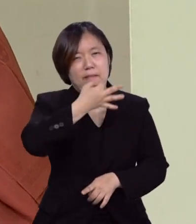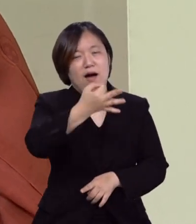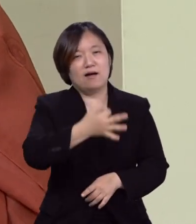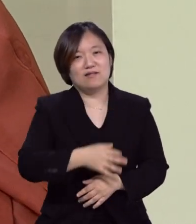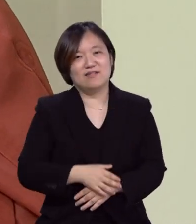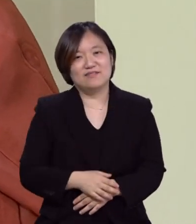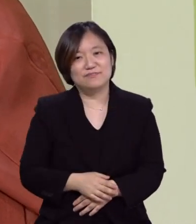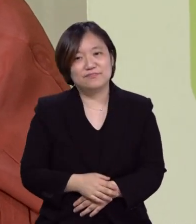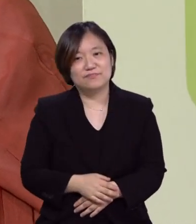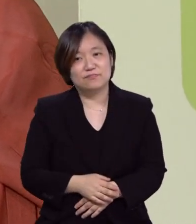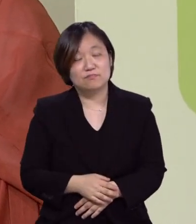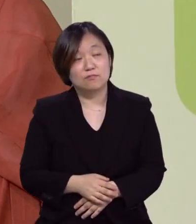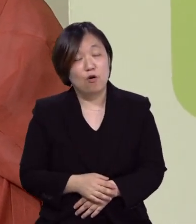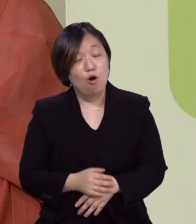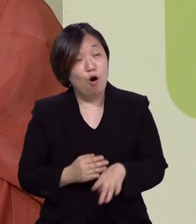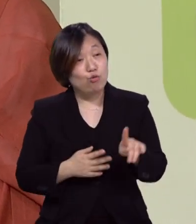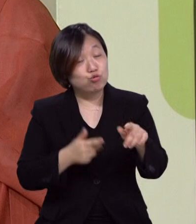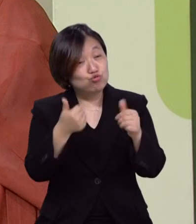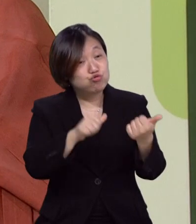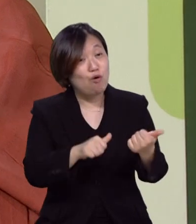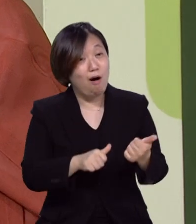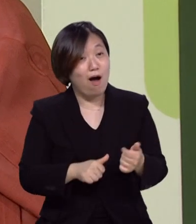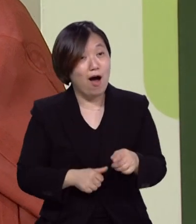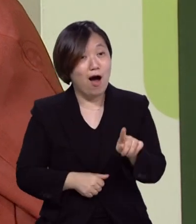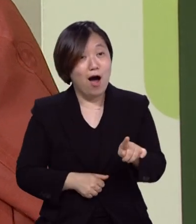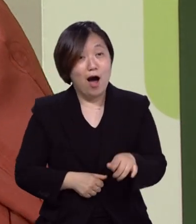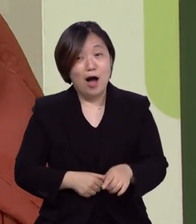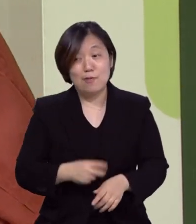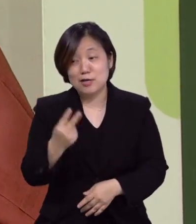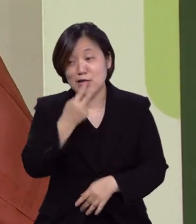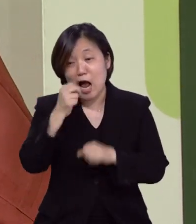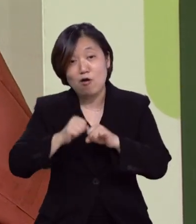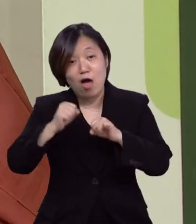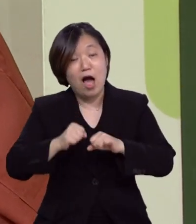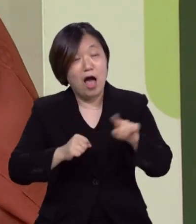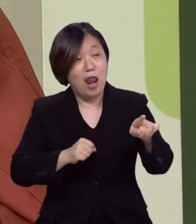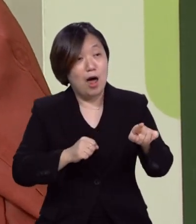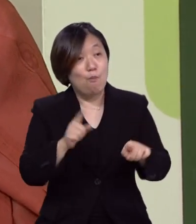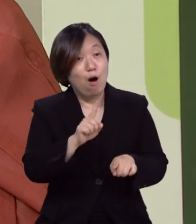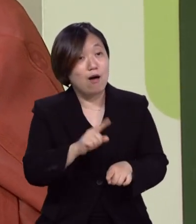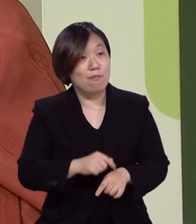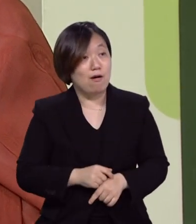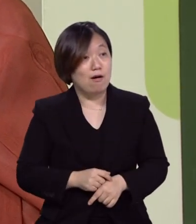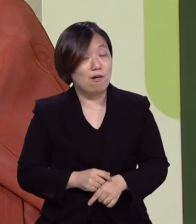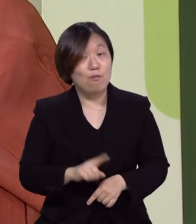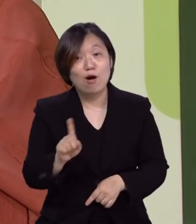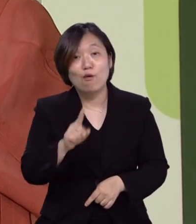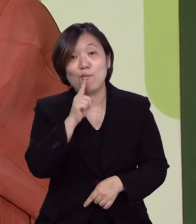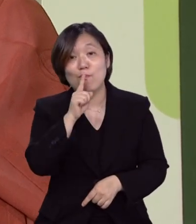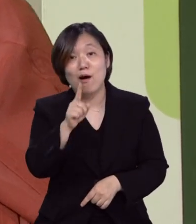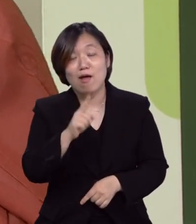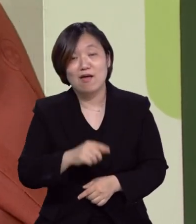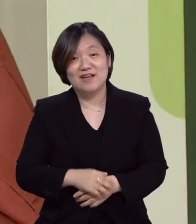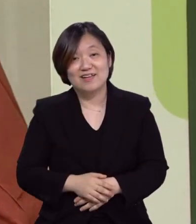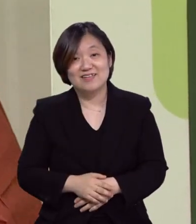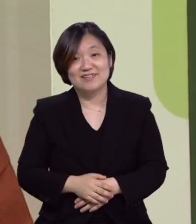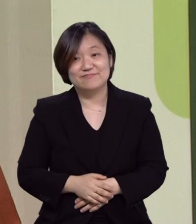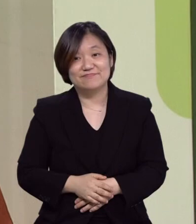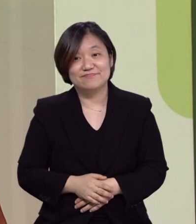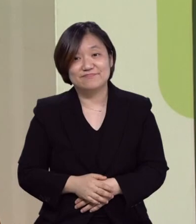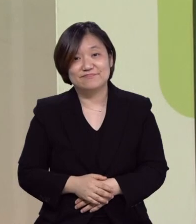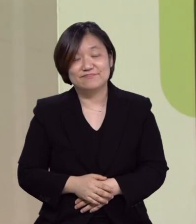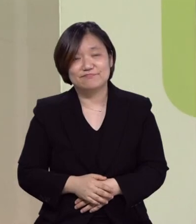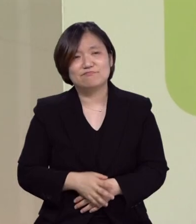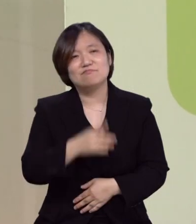너 살래 죽을래 하는데 그 뭐라고 하겠어요 살고 싶습니다 했겠죠 그래서 이제 현각